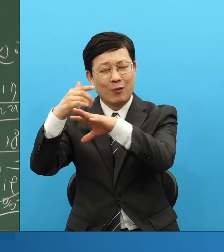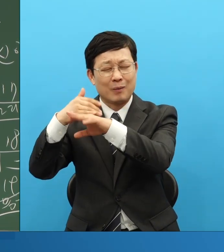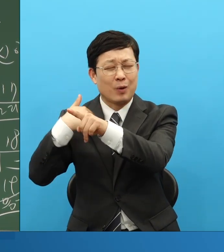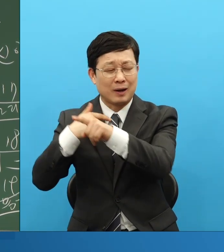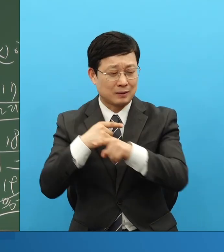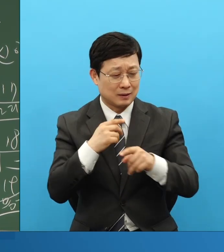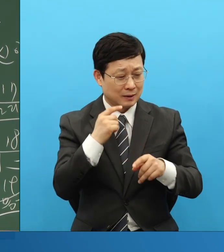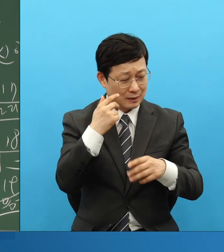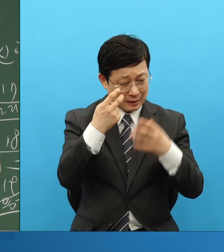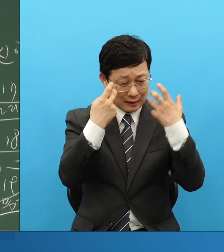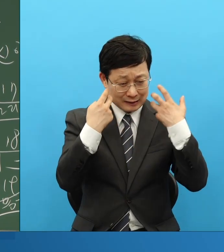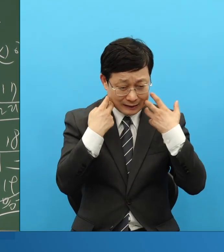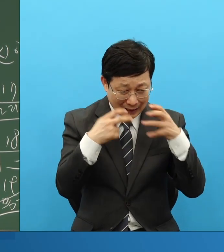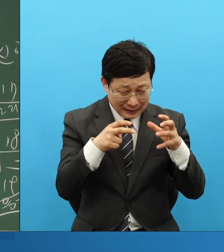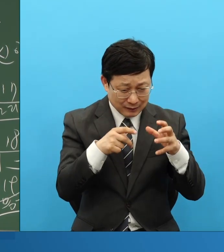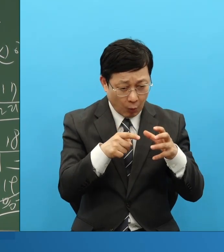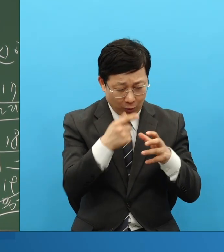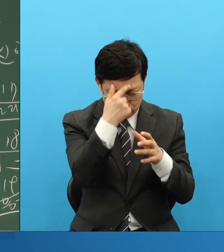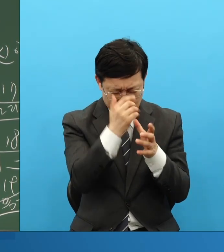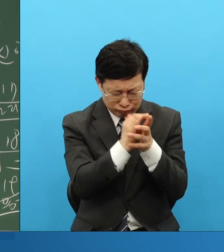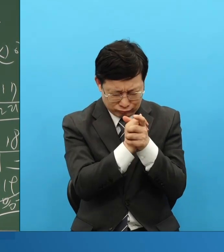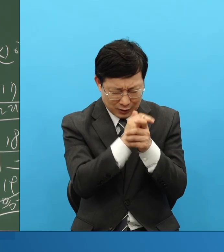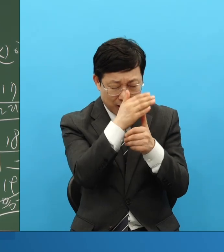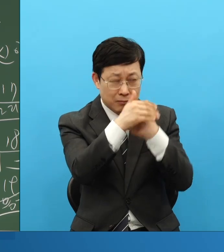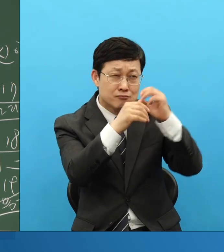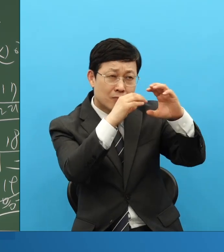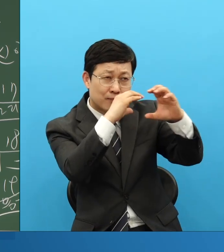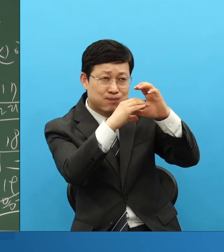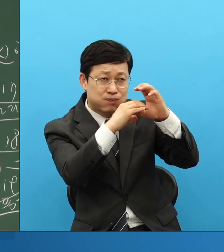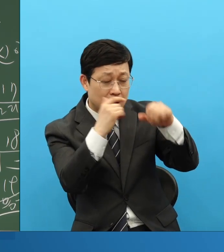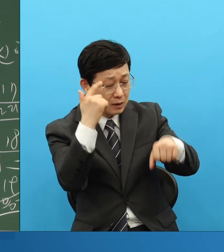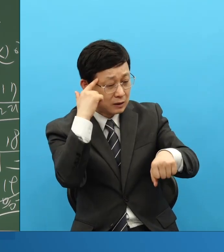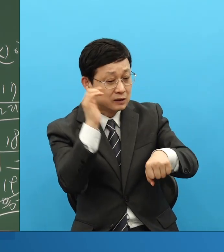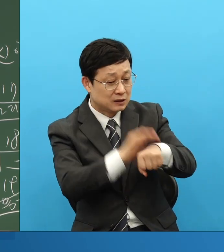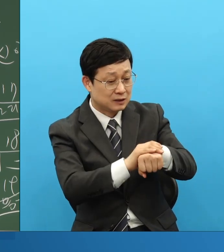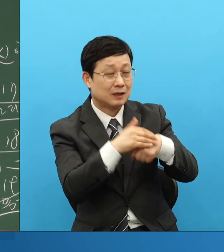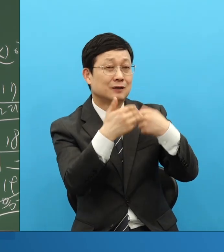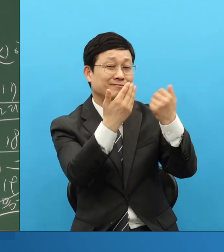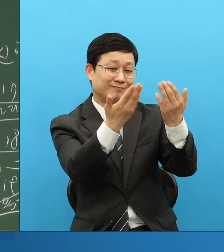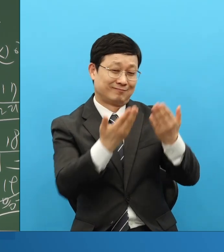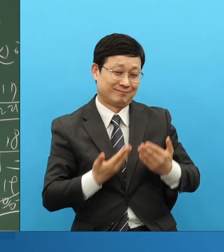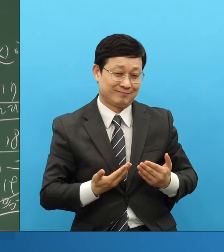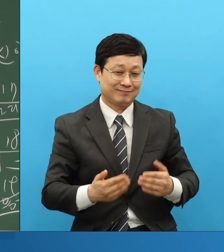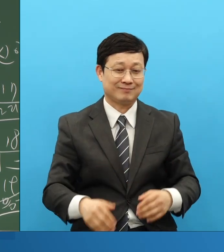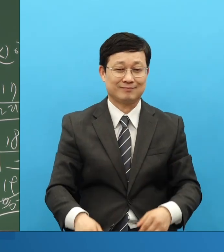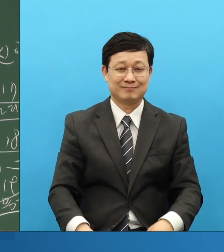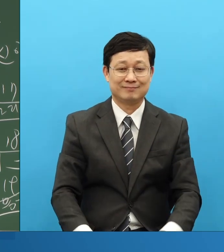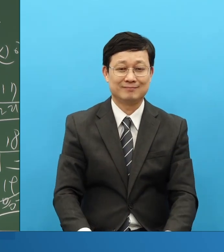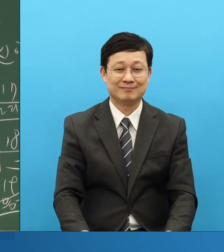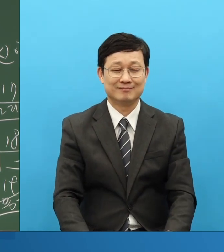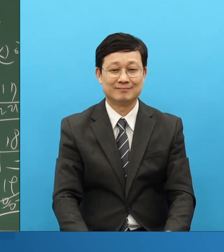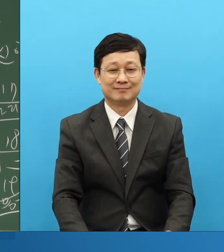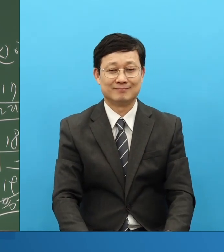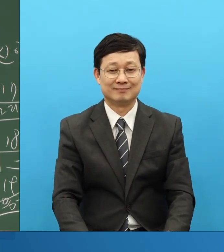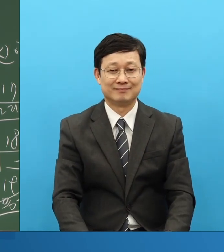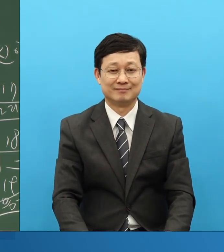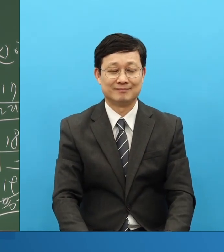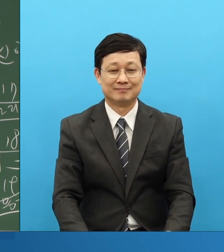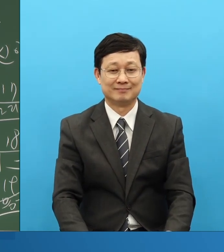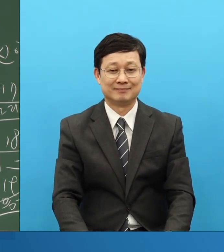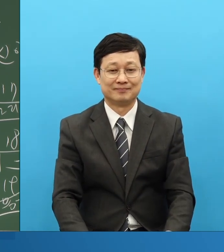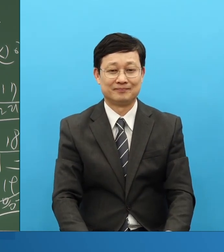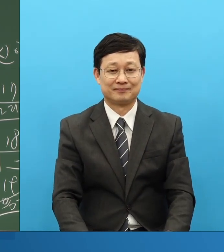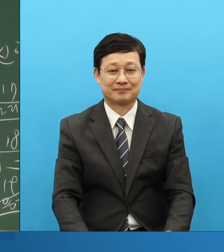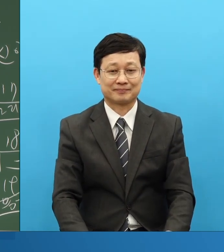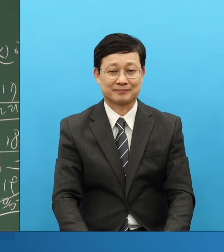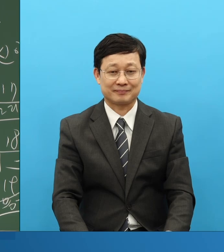그런 지혜를 주신다 그 What 말이에요. that means is that if you're just praying a little bit, God will give you that kind of wisdom. 회사에 가서 일을